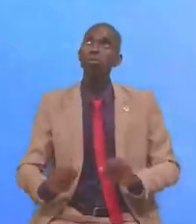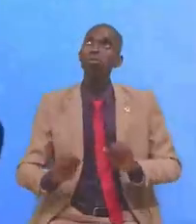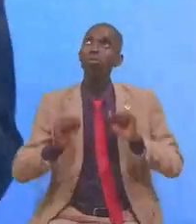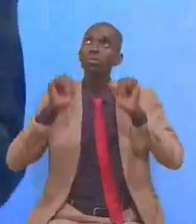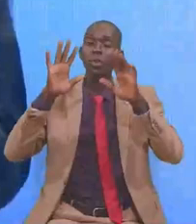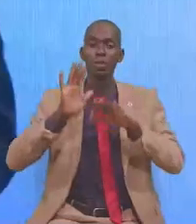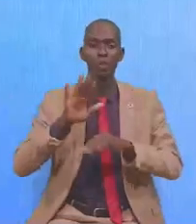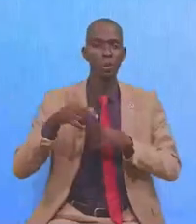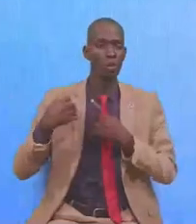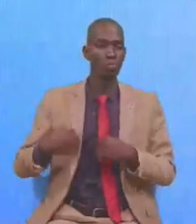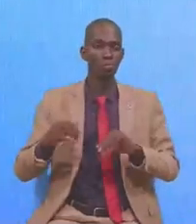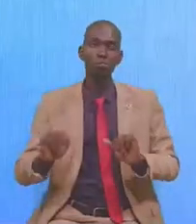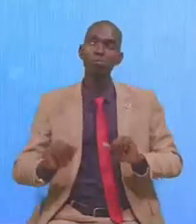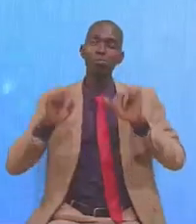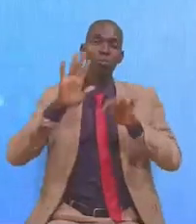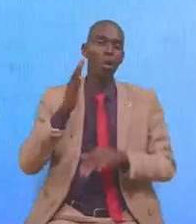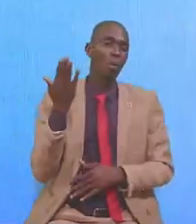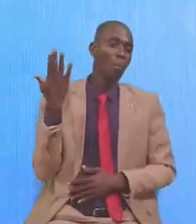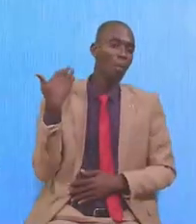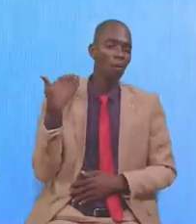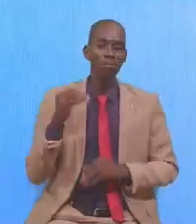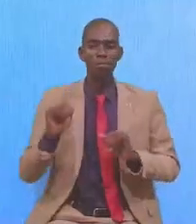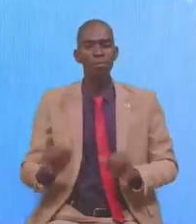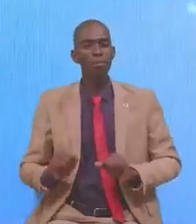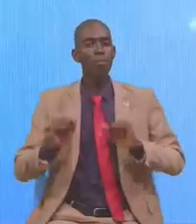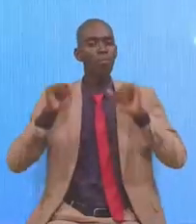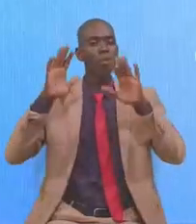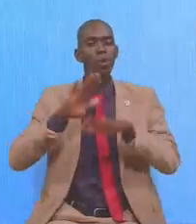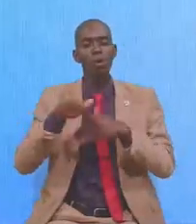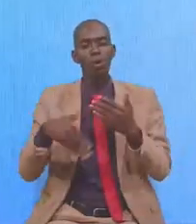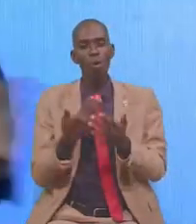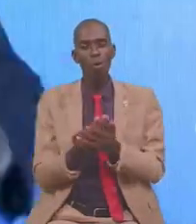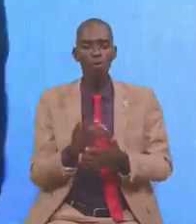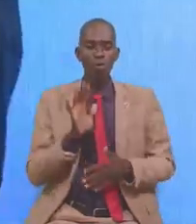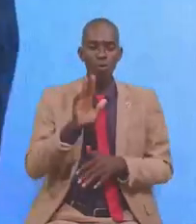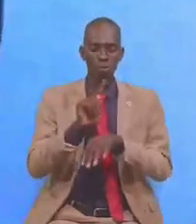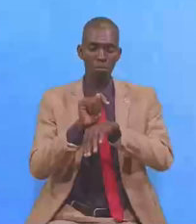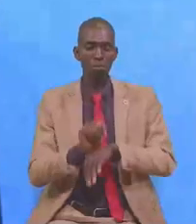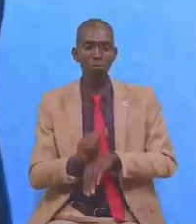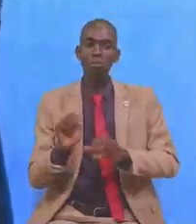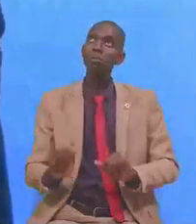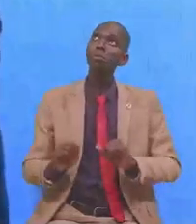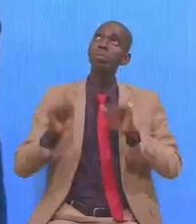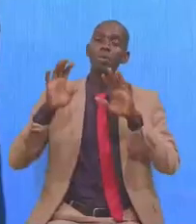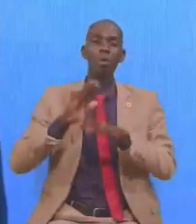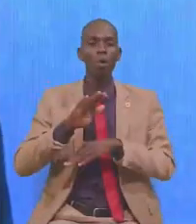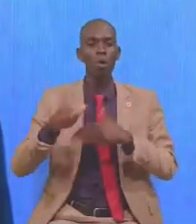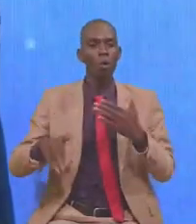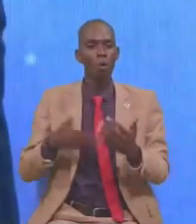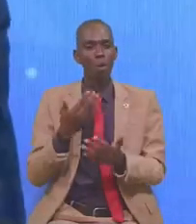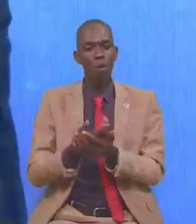Seigneur, tu soumets ton passé, tu soumets toutes les traditions, tu soumets toutes les